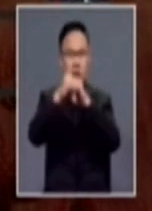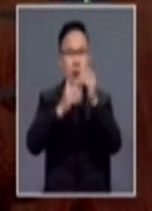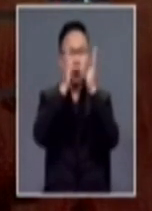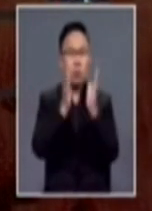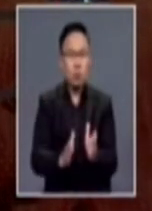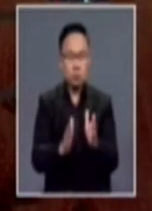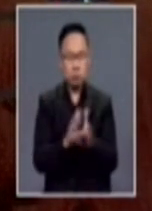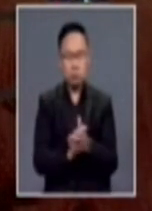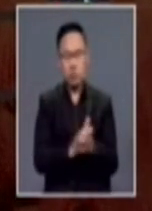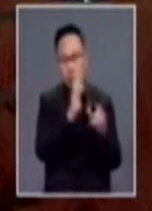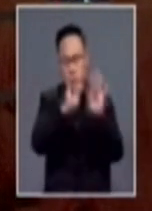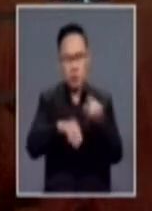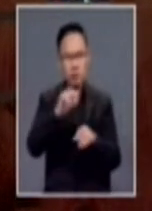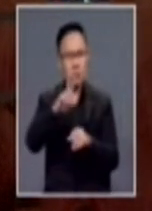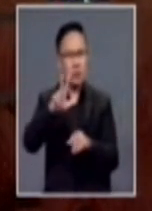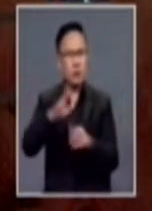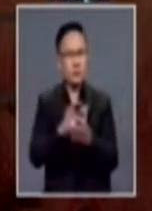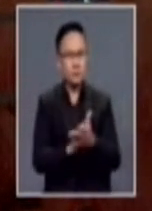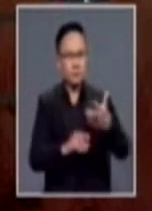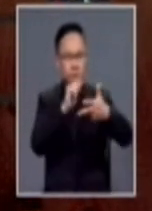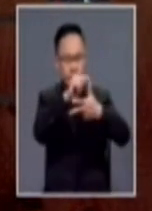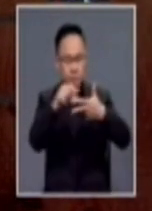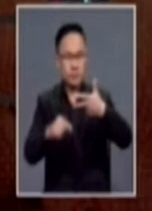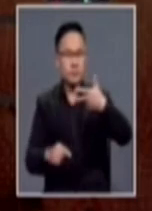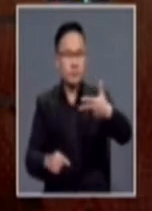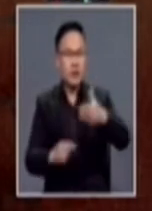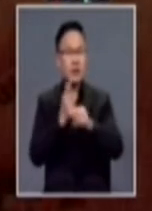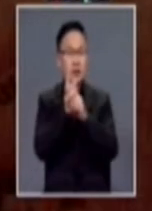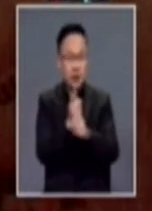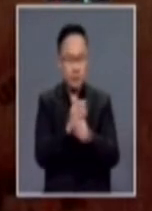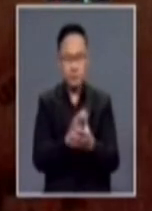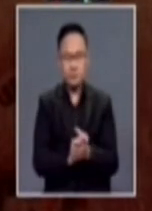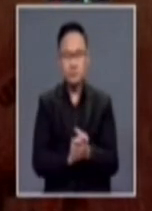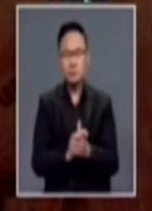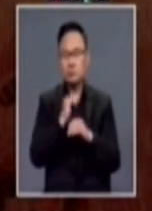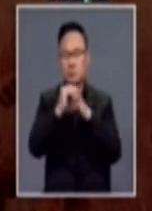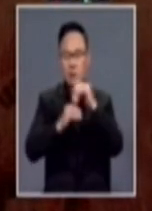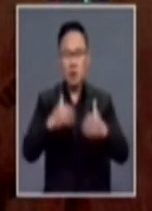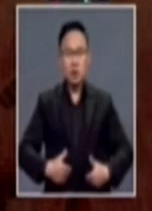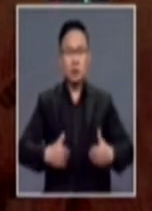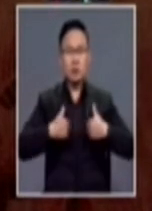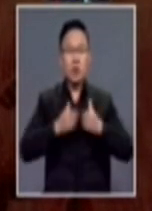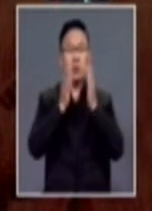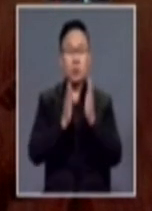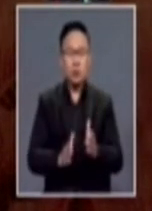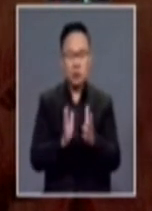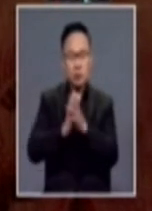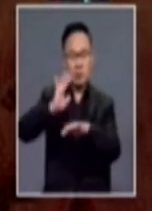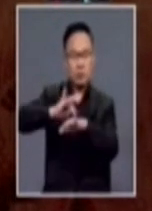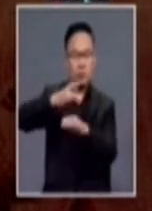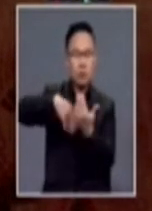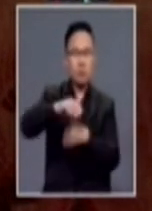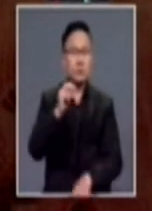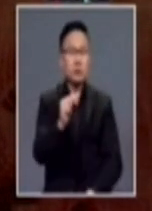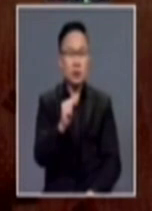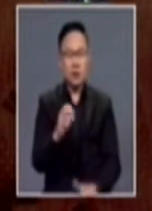นศักยภาพในการแข่งขันที่สามารถแข่งขันได้เพิ่มคุณภาพชีวิตและเป็นมิตรกับสิ่งแวดล้อมทั้งห